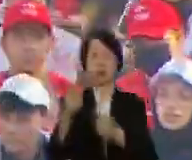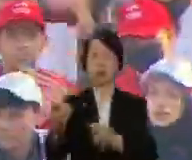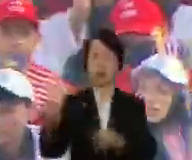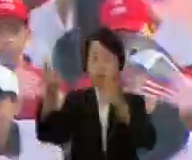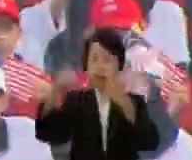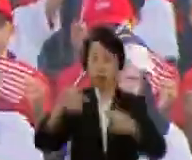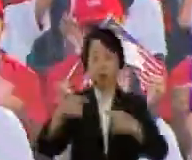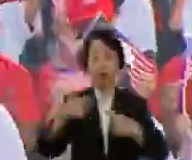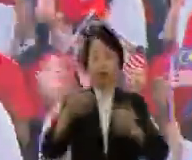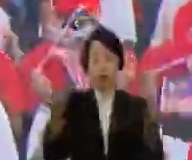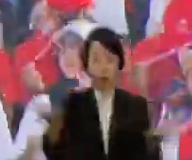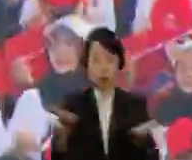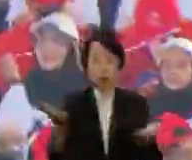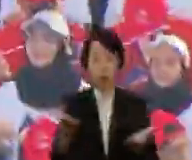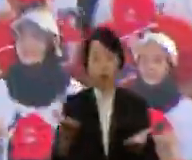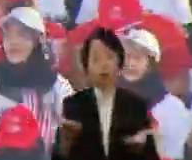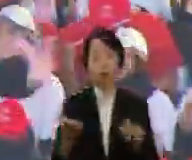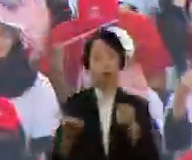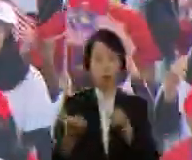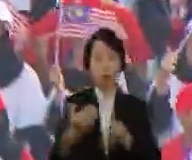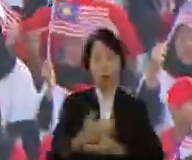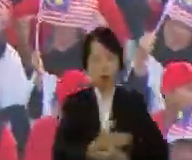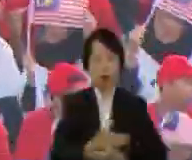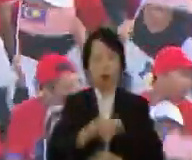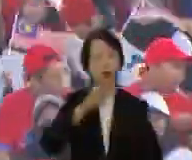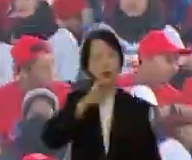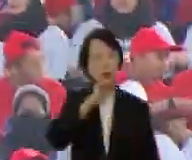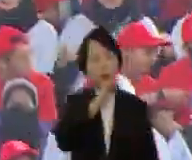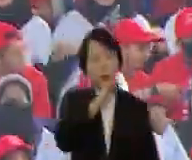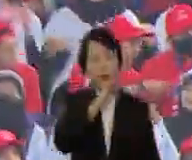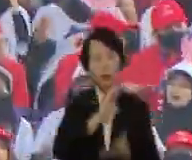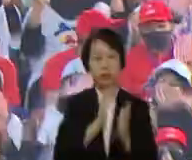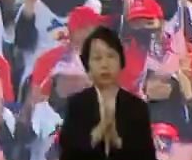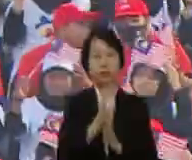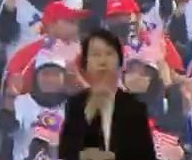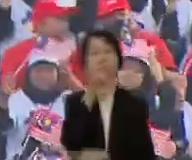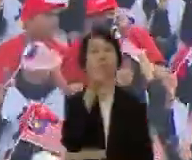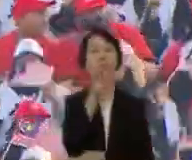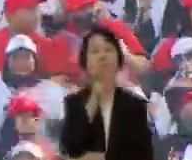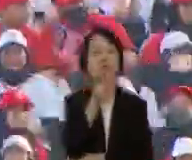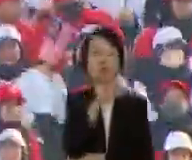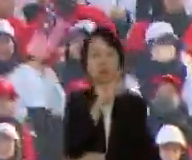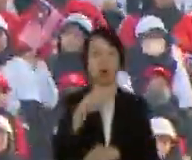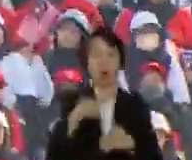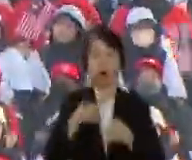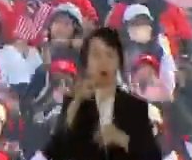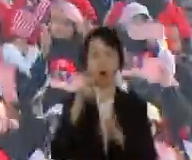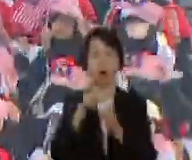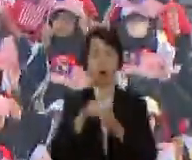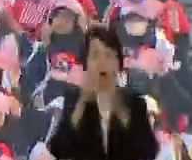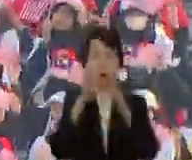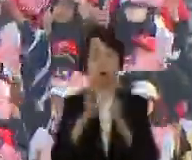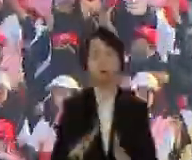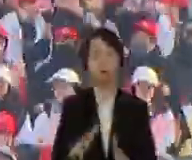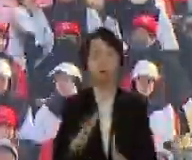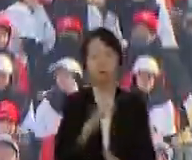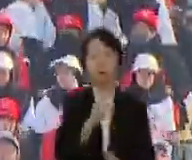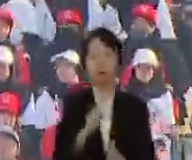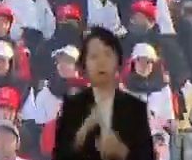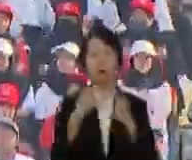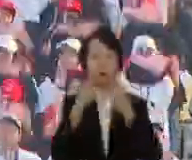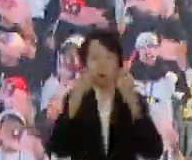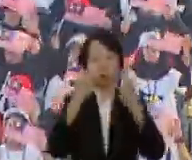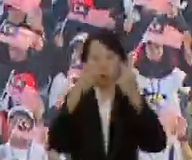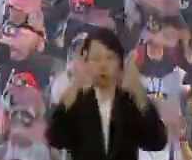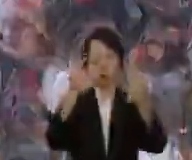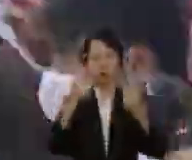ke sini bukan saja anak-anak muda yang menjadi penonton, yeah, malah peserta-peserta yang